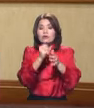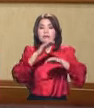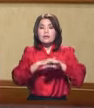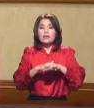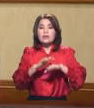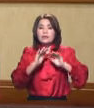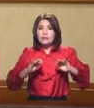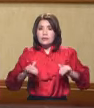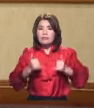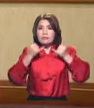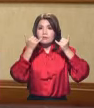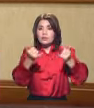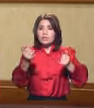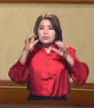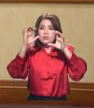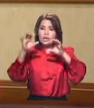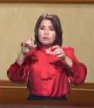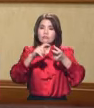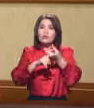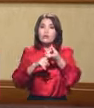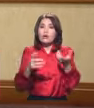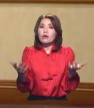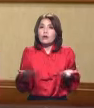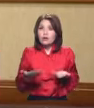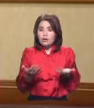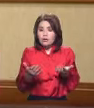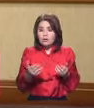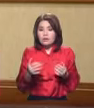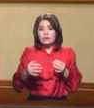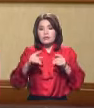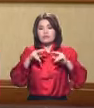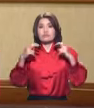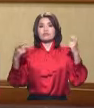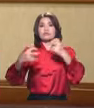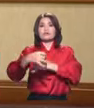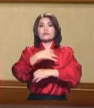заң жобасының арасында екеуінің байланысы қалай болады, біз үлкен дөңгелек стол өткіземіз.